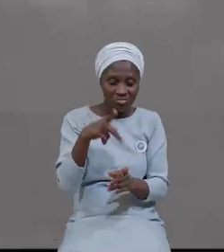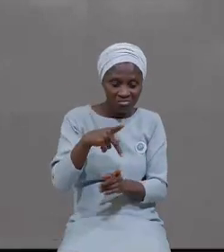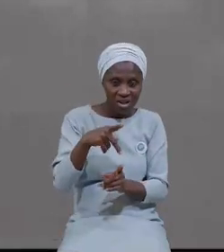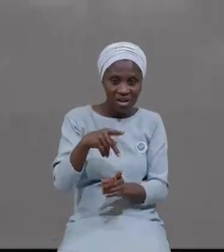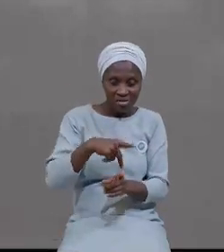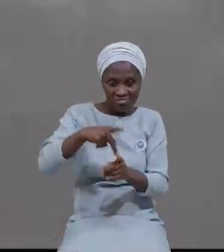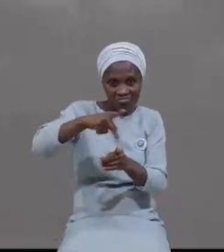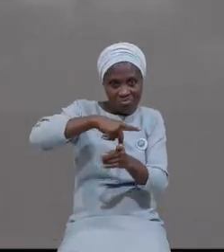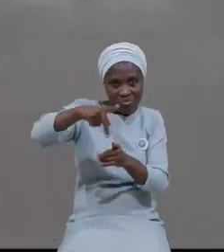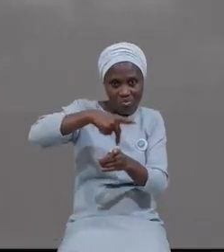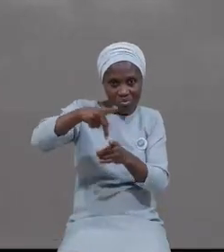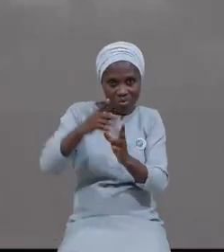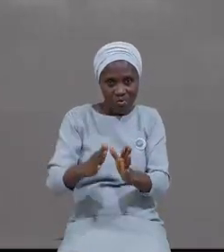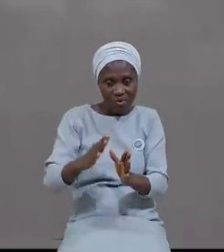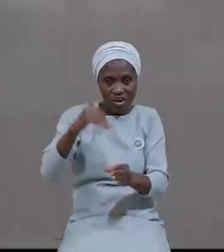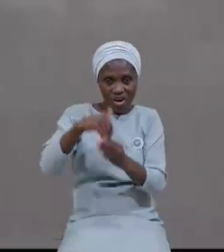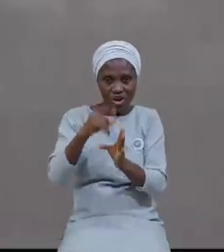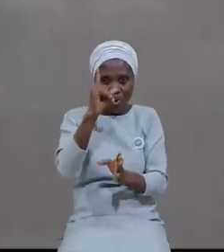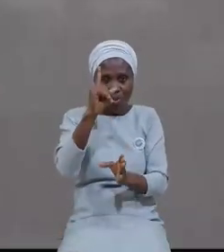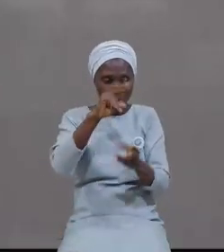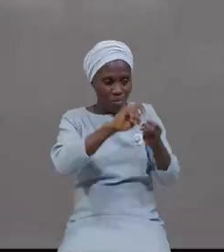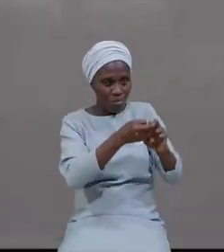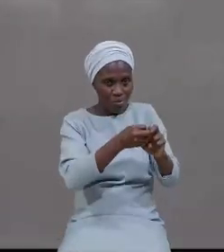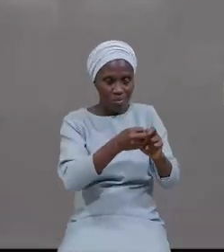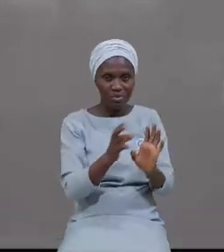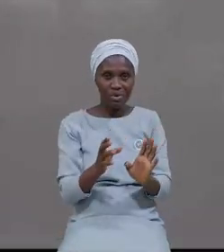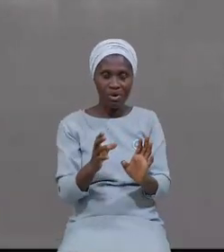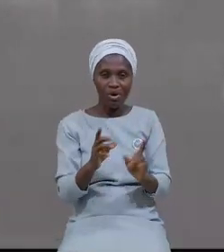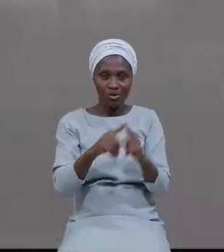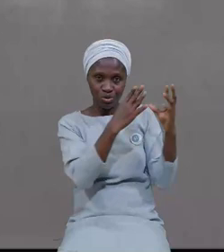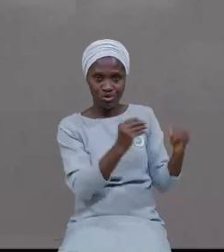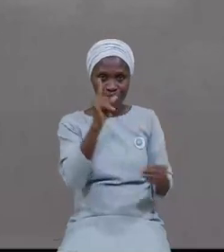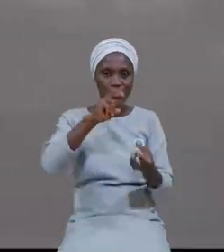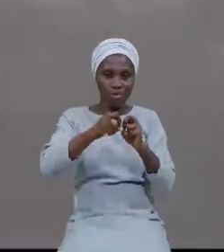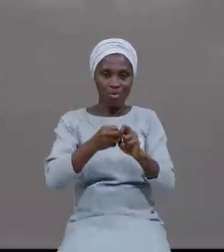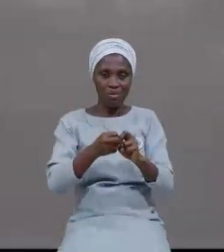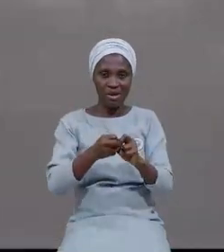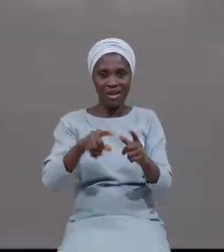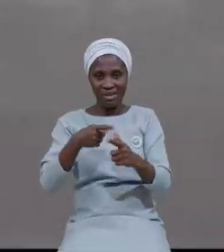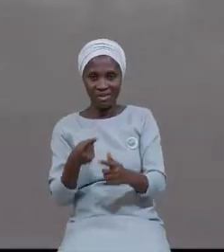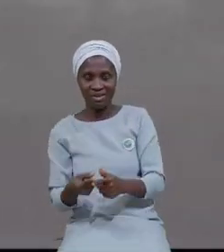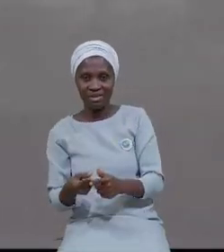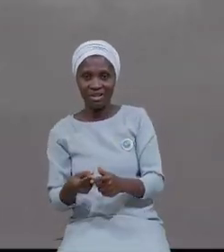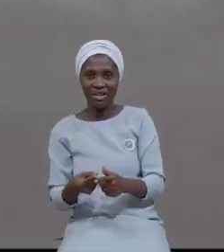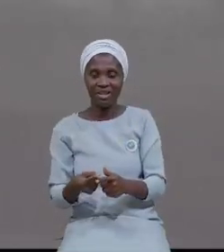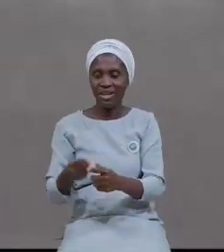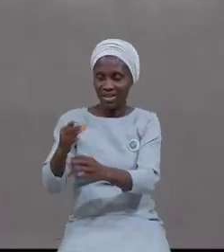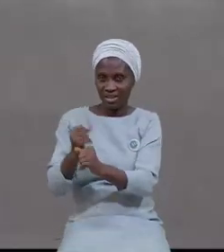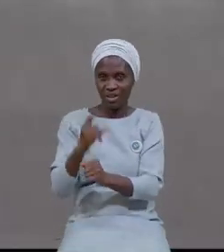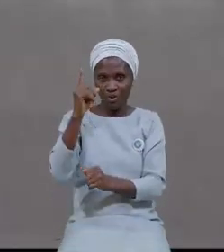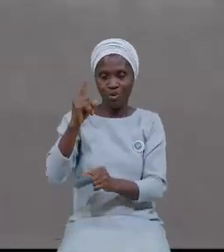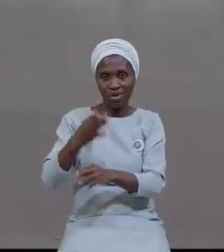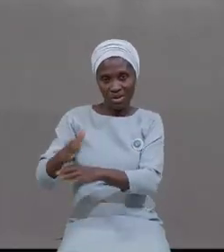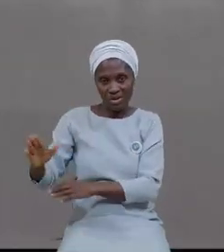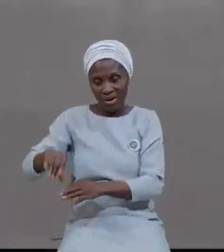élément ou en une seule maladie ou en un seul problème et aujourd'hui il ôte un et un